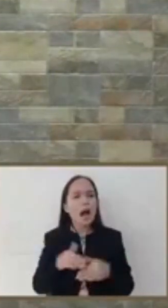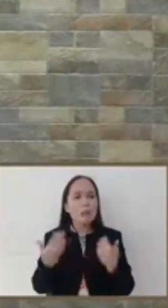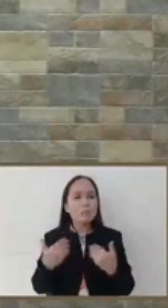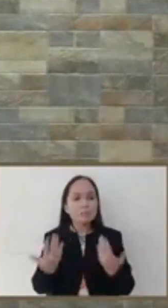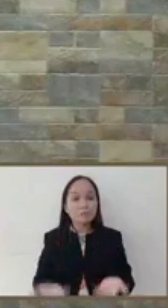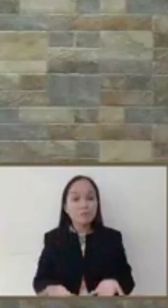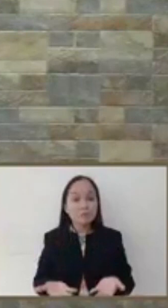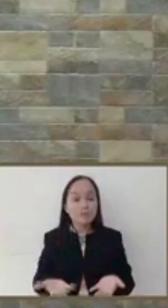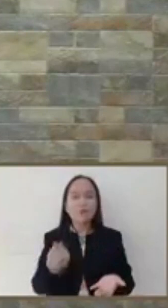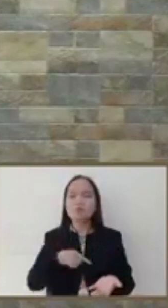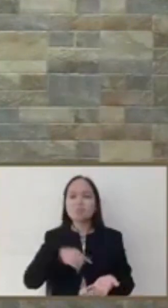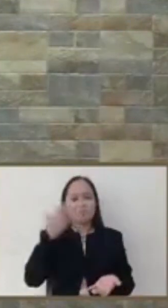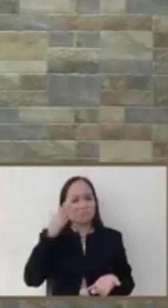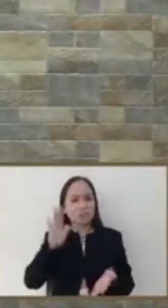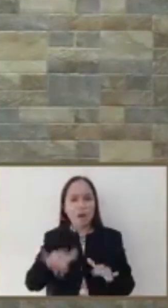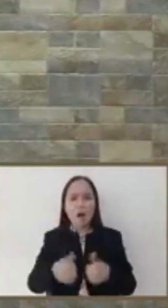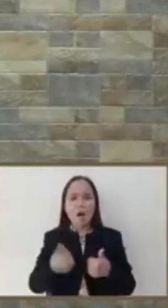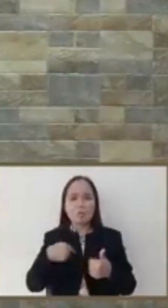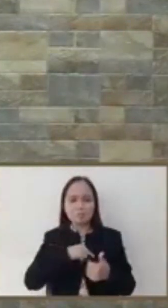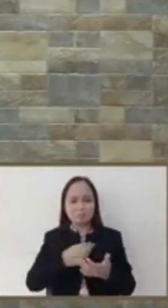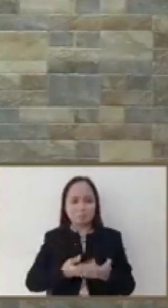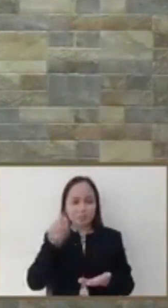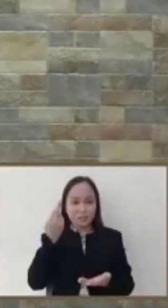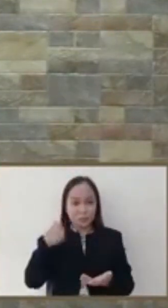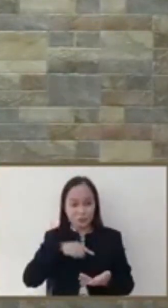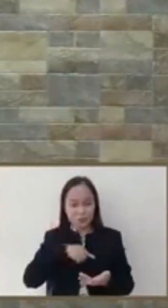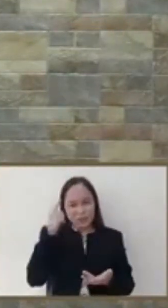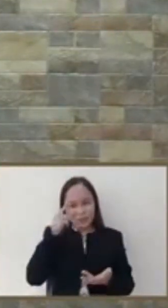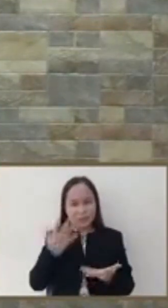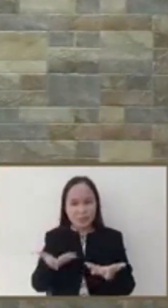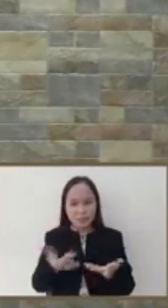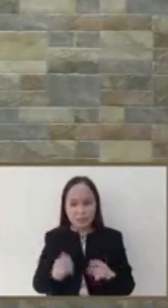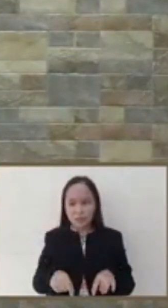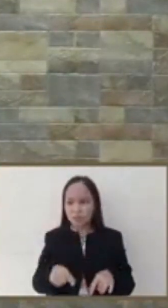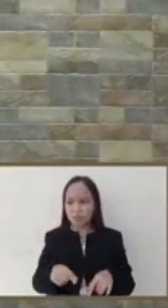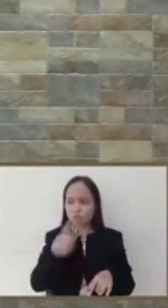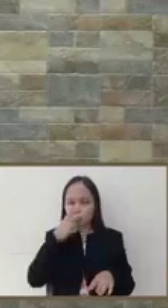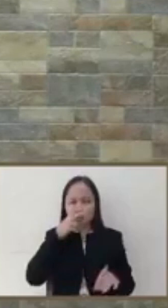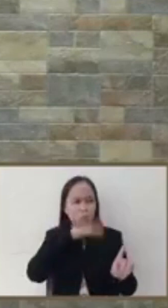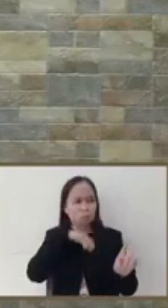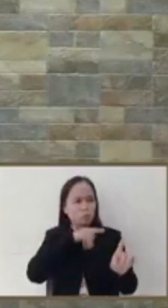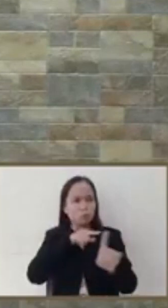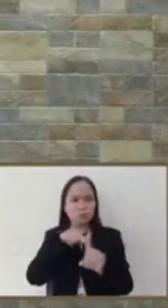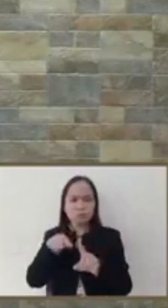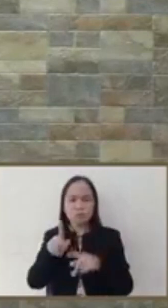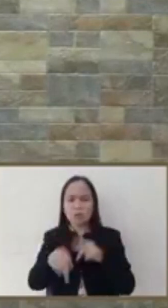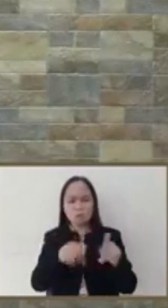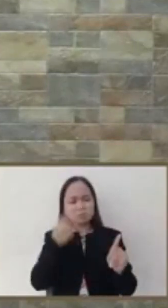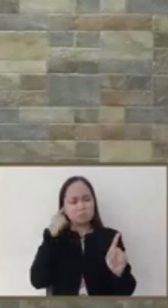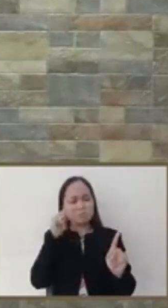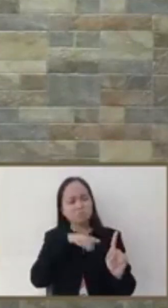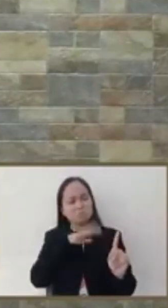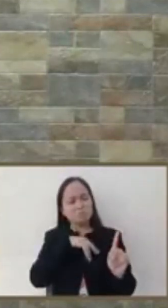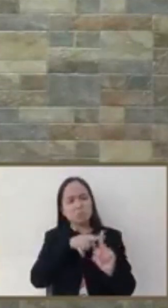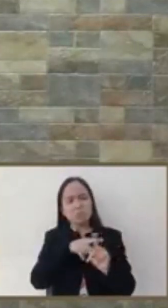kung gaano na tayo kayaman. Akala natin, nakikita lang natin, mga kapatid, na itong taong nandito ngayon sa kapaligiran natin, ang nakikita lang natin